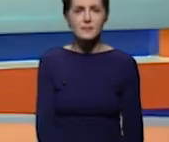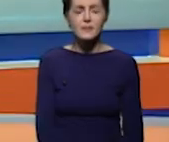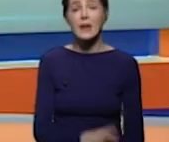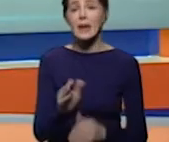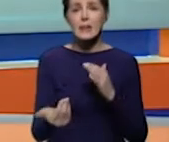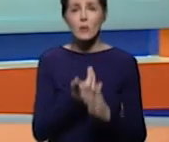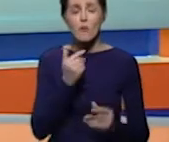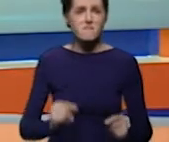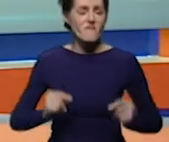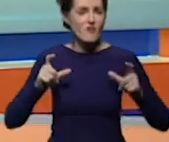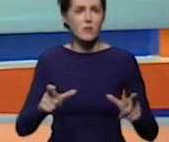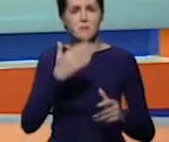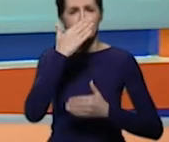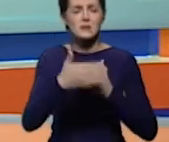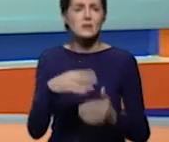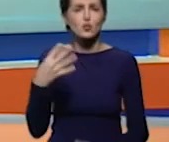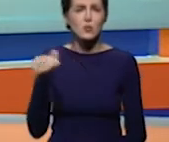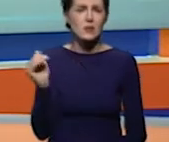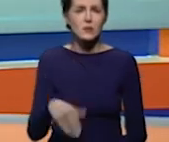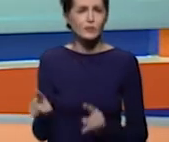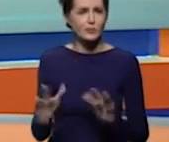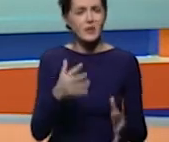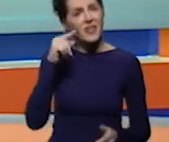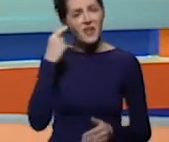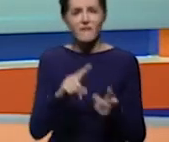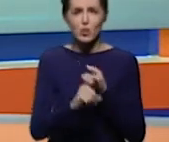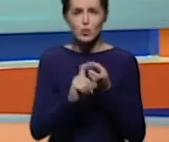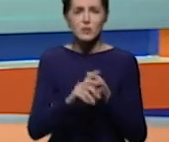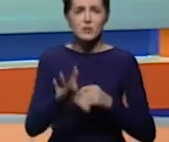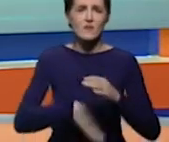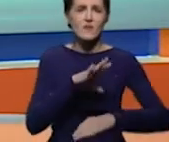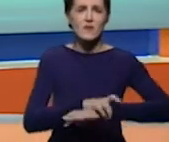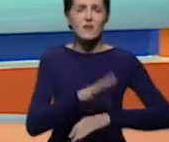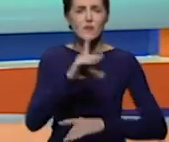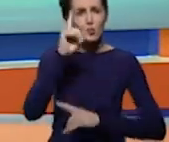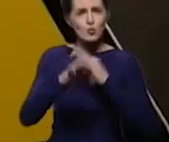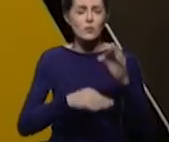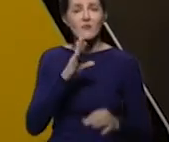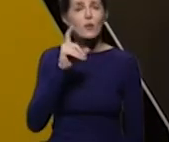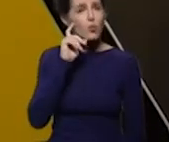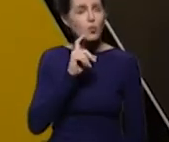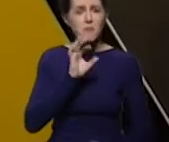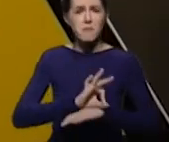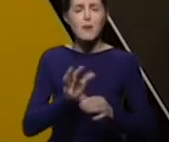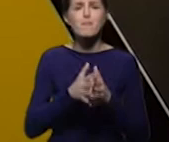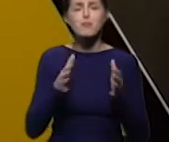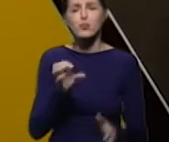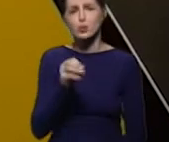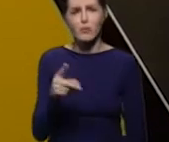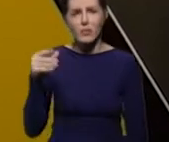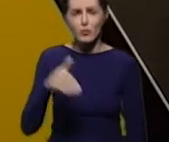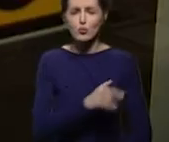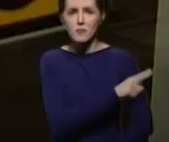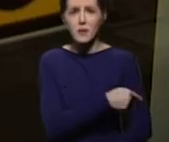Новий антирекорд. Майже 40 тисяч випадків коронавірусу зафіксували за добу в Україні. Занедужало більше тисячі медиків